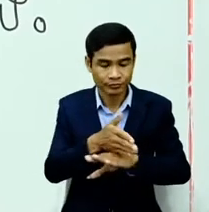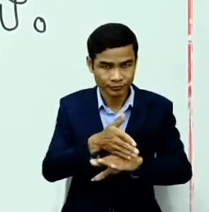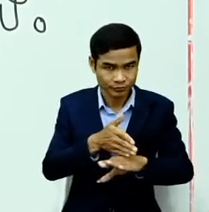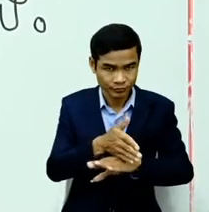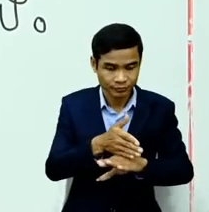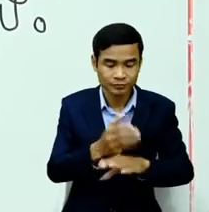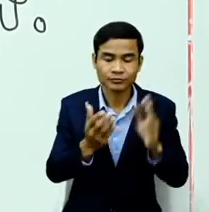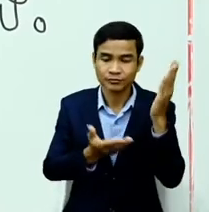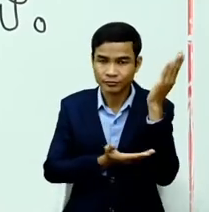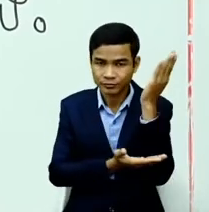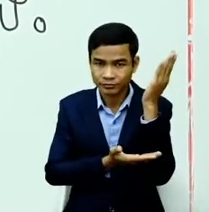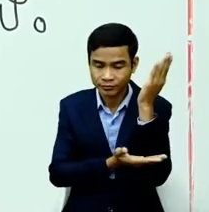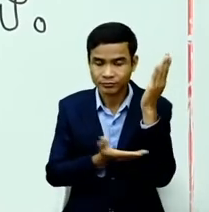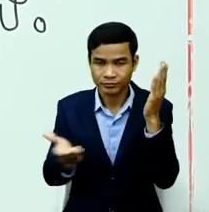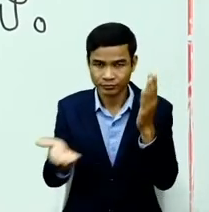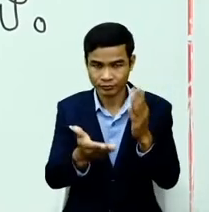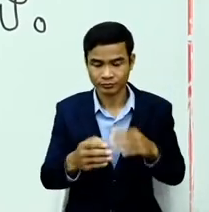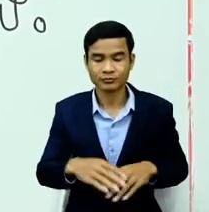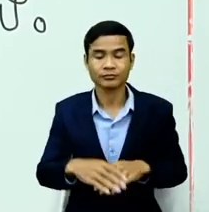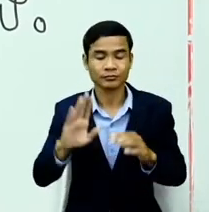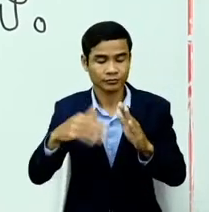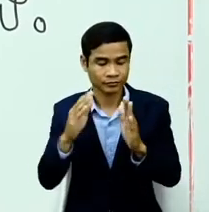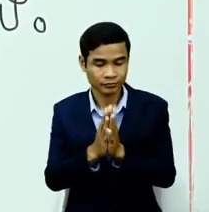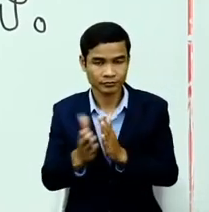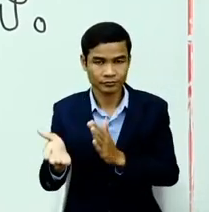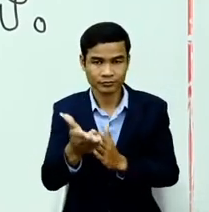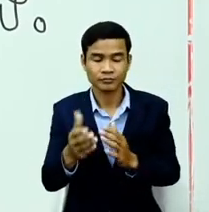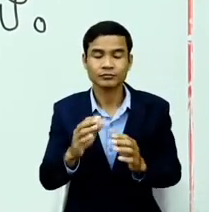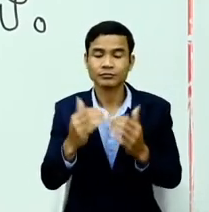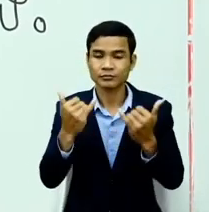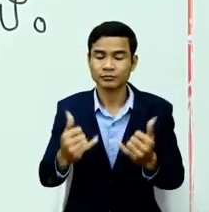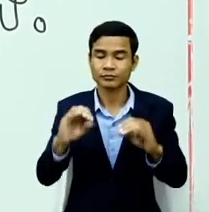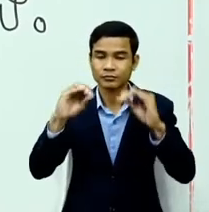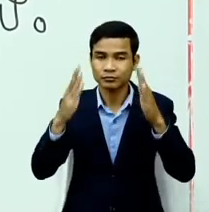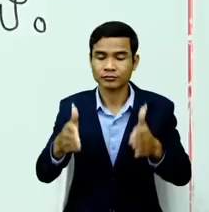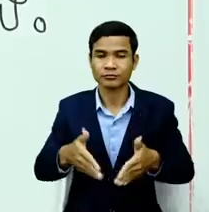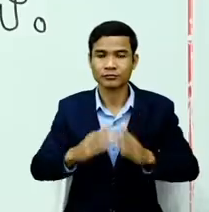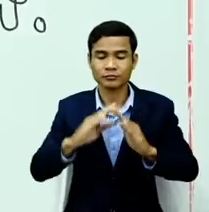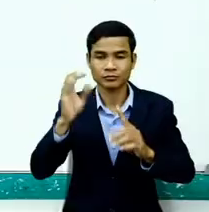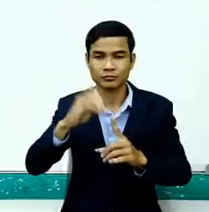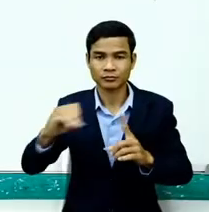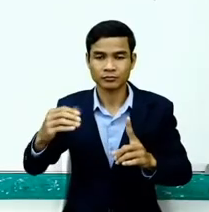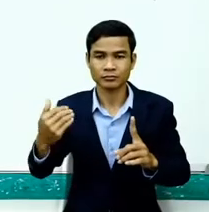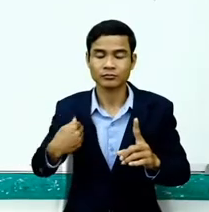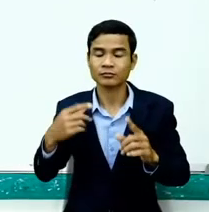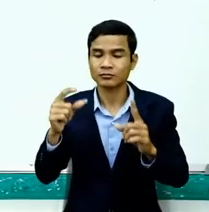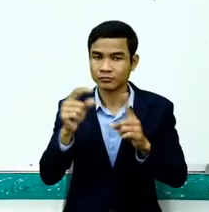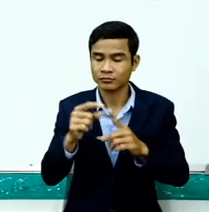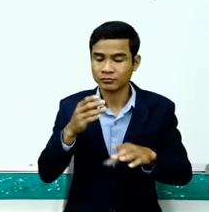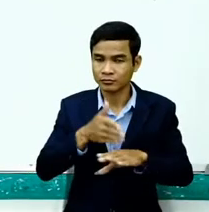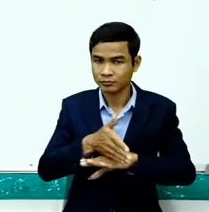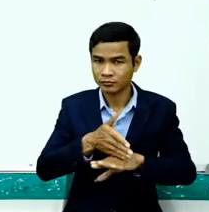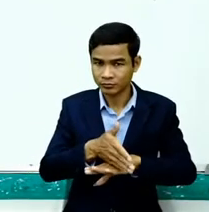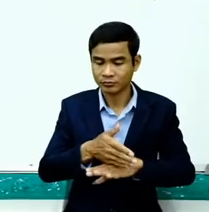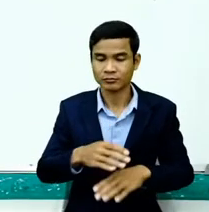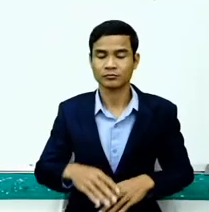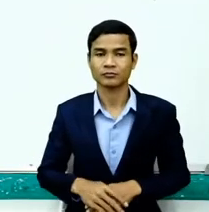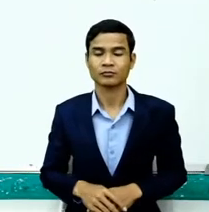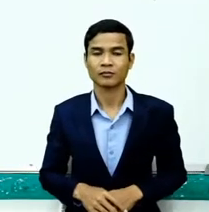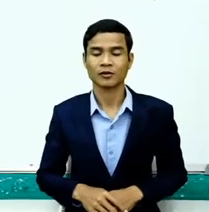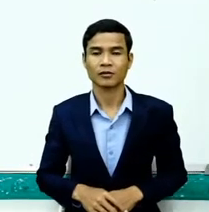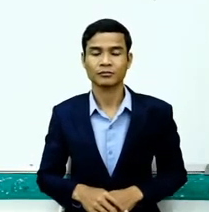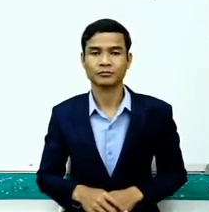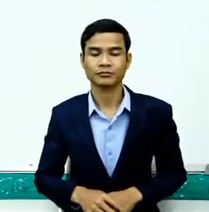សម្រាប់អាឈើអរគុណប៉ះឥឡូវនេះអ្នកគ្រូនឹងបង្កើតលម្អដែលមានពាក្យរណាត្រៀម